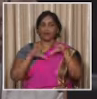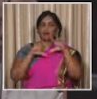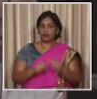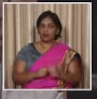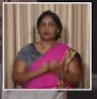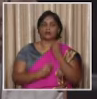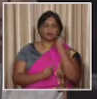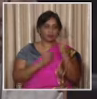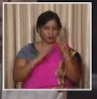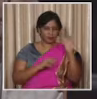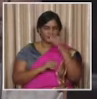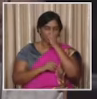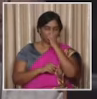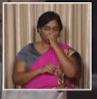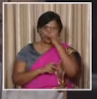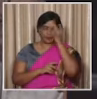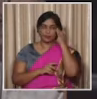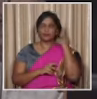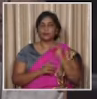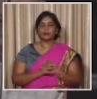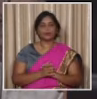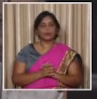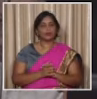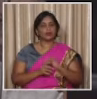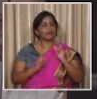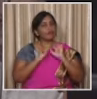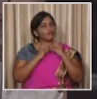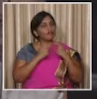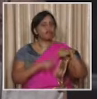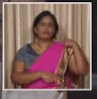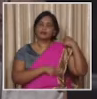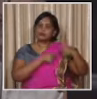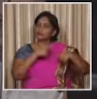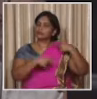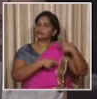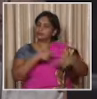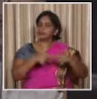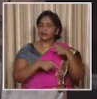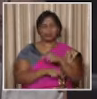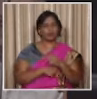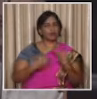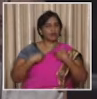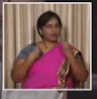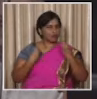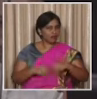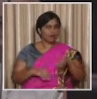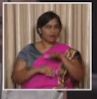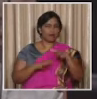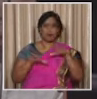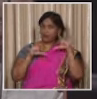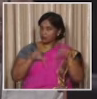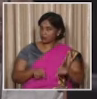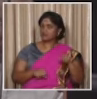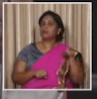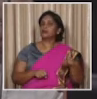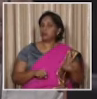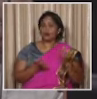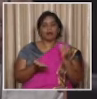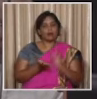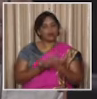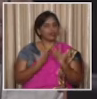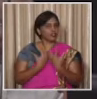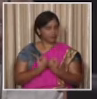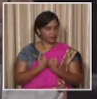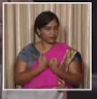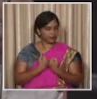හිමිකරුවන් බවට පත් වෙනවා. පරම්පරා ගණනාවක් තිස්සේ අහිමි කර තිබූ ඉඩම් උරුමය ඔවුන්ට යලිත්